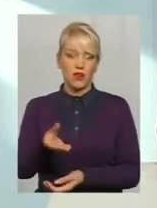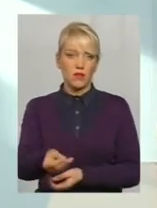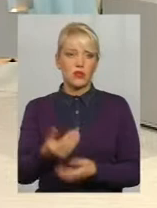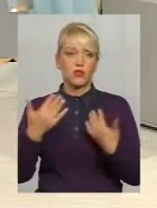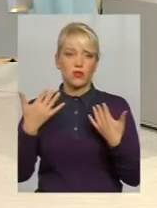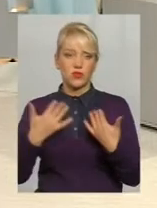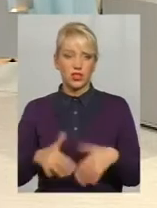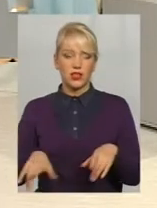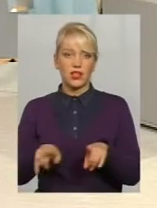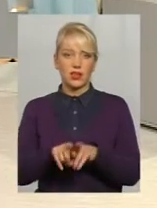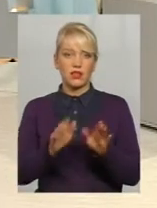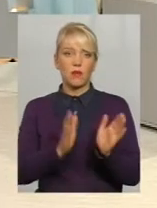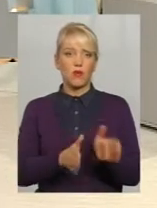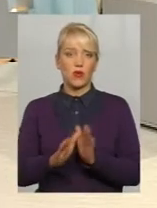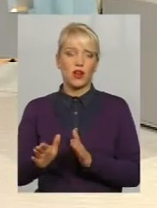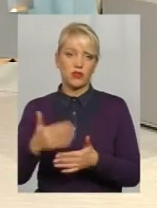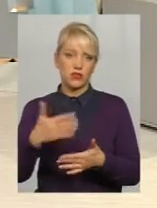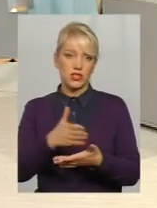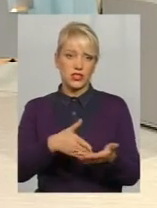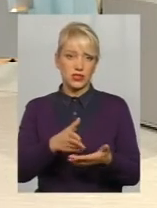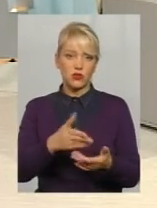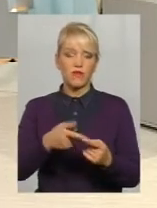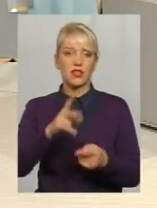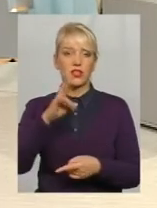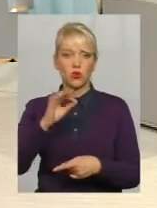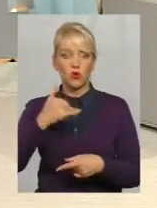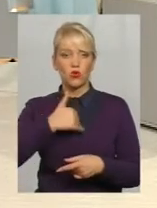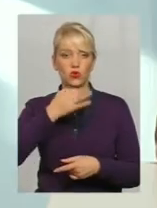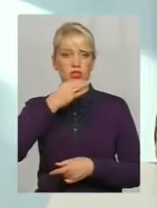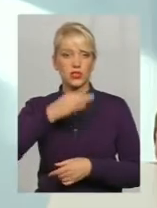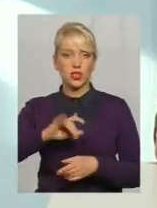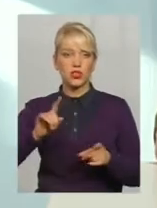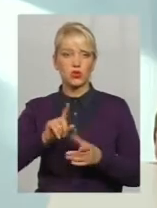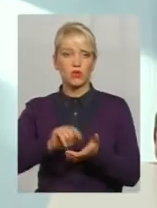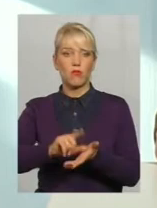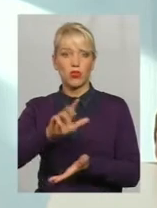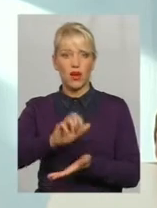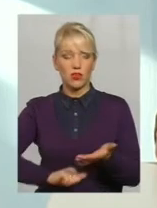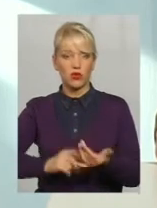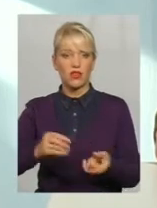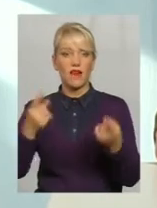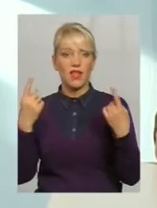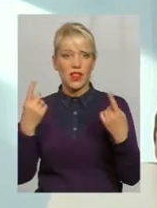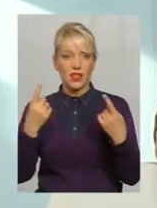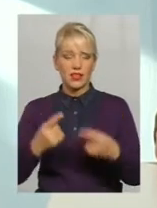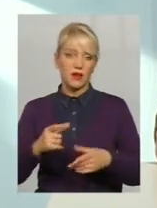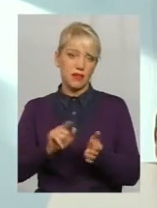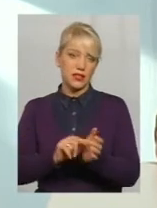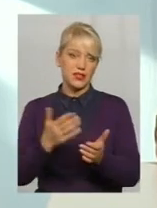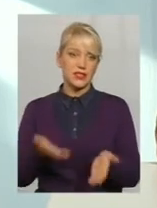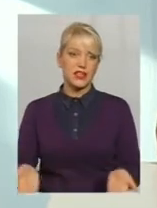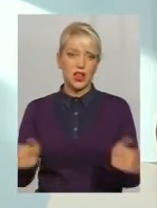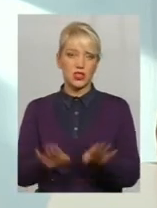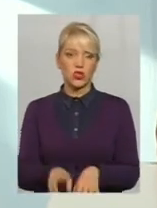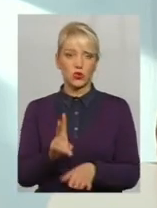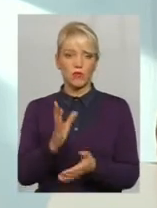вже такий порядок вже скасований. Але одночасно хочу сказати, що податок на великі пенсії залишився. Ті, хто